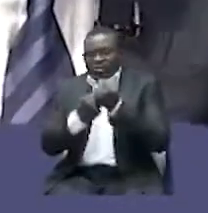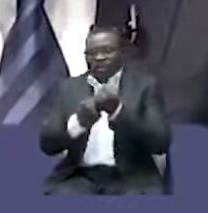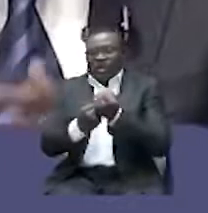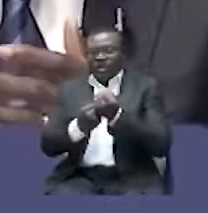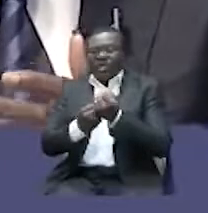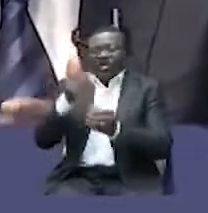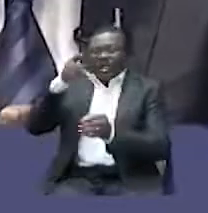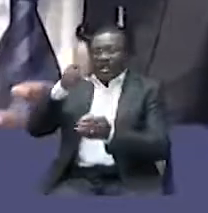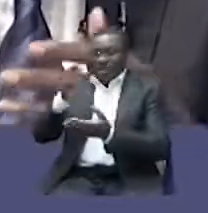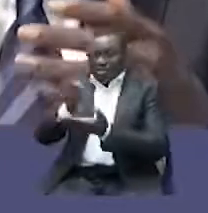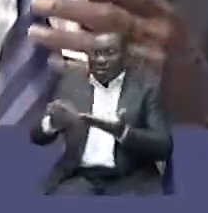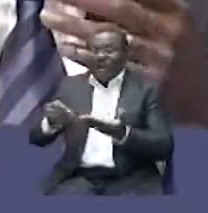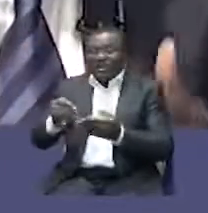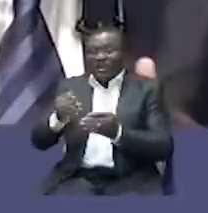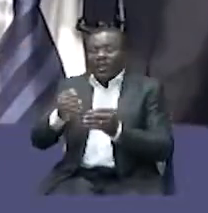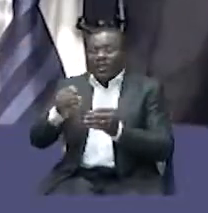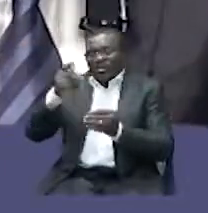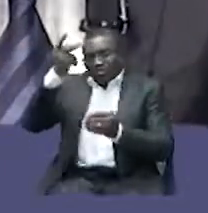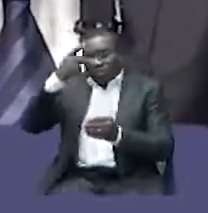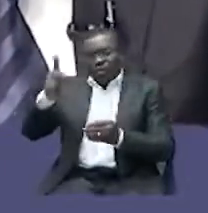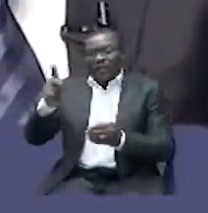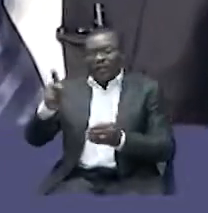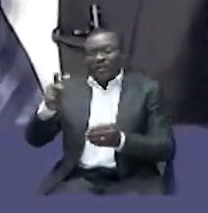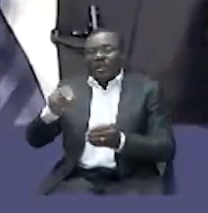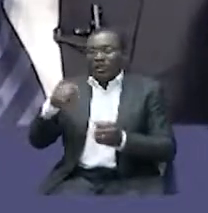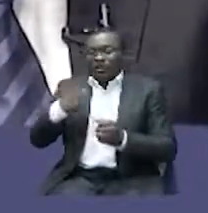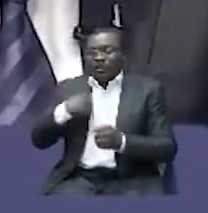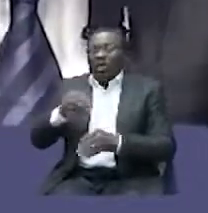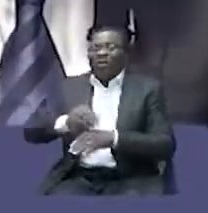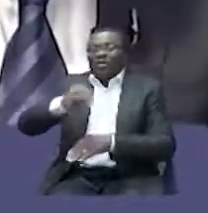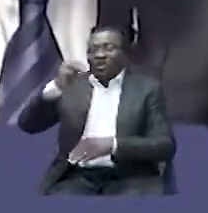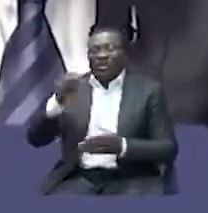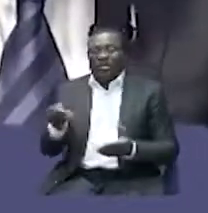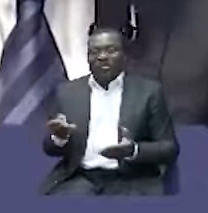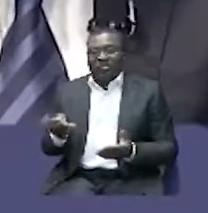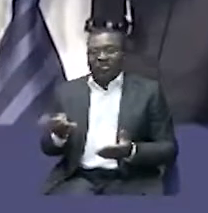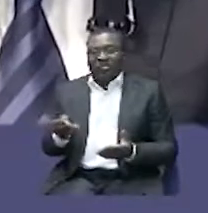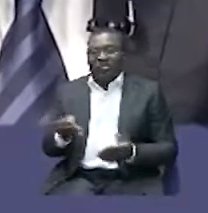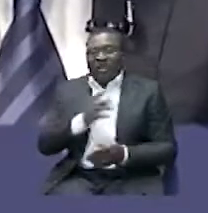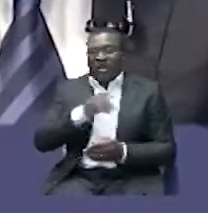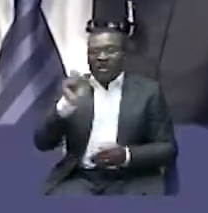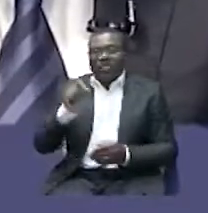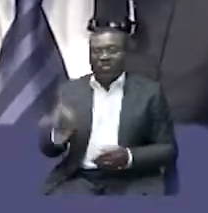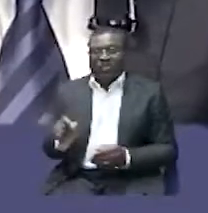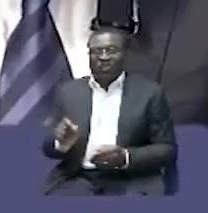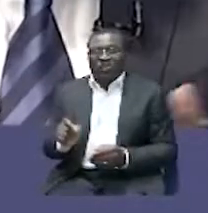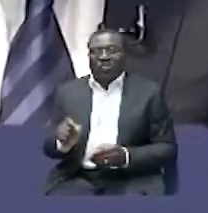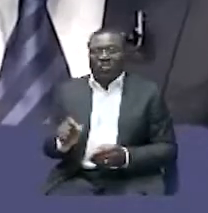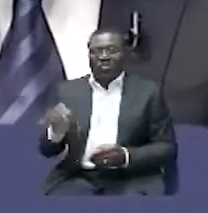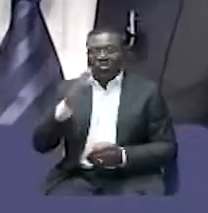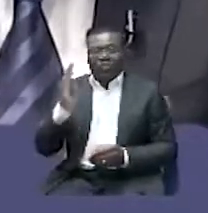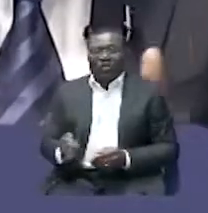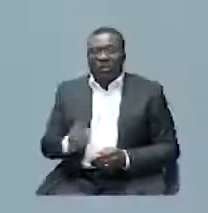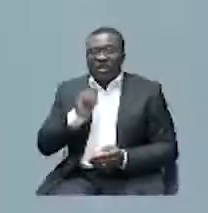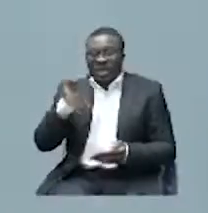partisans, d'appuyer les partis politiques de leur majorité, de leur mouvance, comme on dit au Bénin. Et donc, le Bénin étant